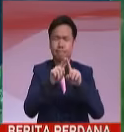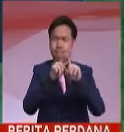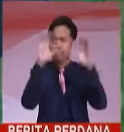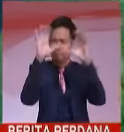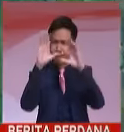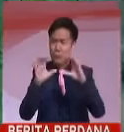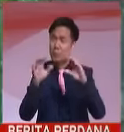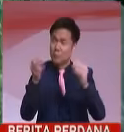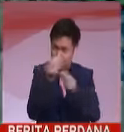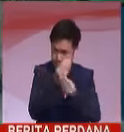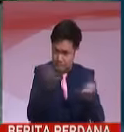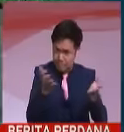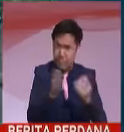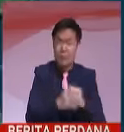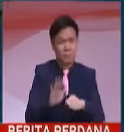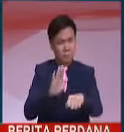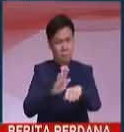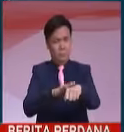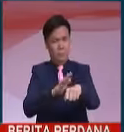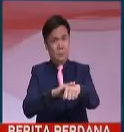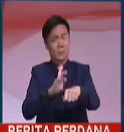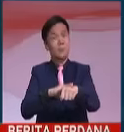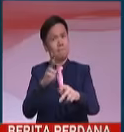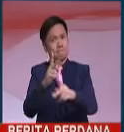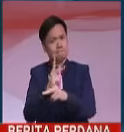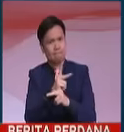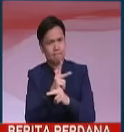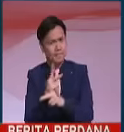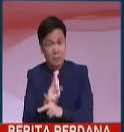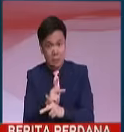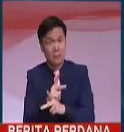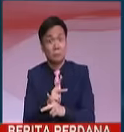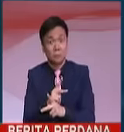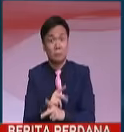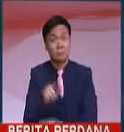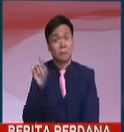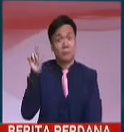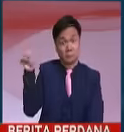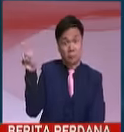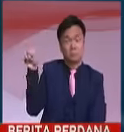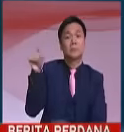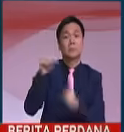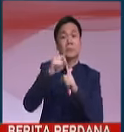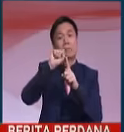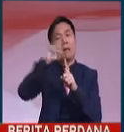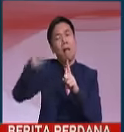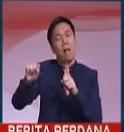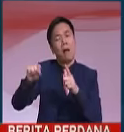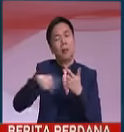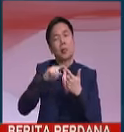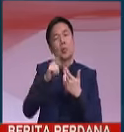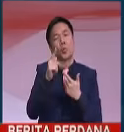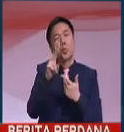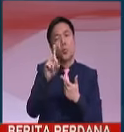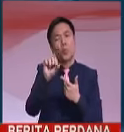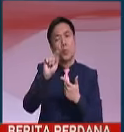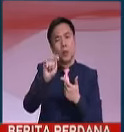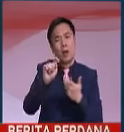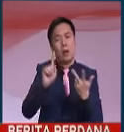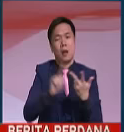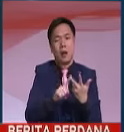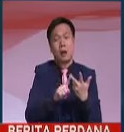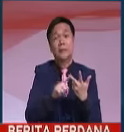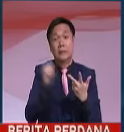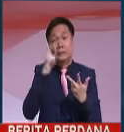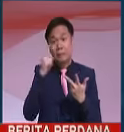telah pun mengeluarkan aman cuaca peringkat waspada melibatkan bahagianya Sandakan kuda pantai barat dengan